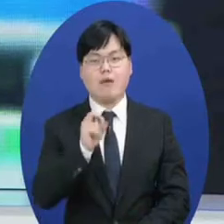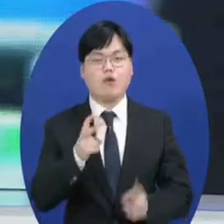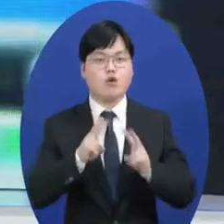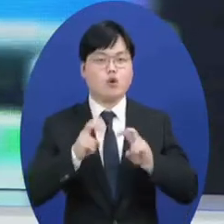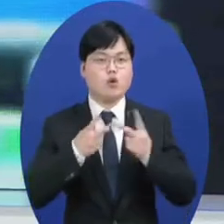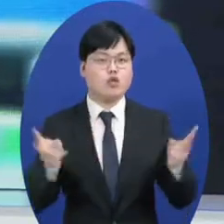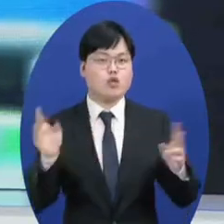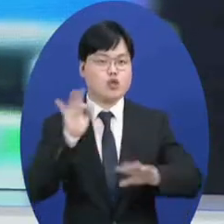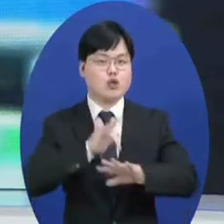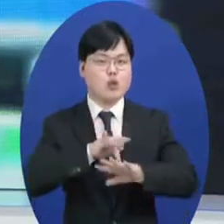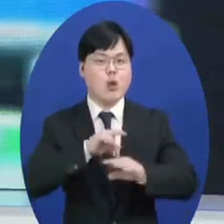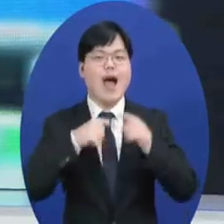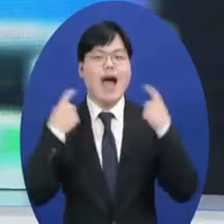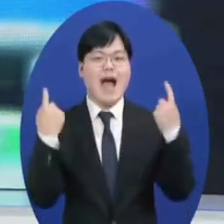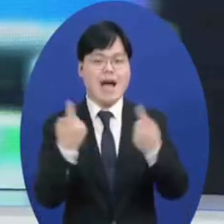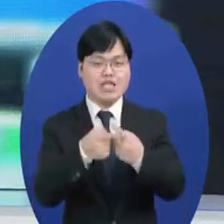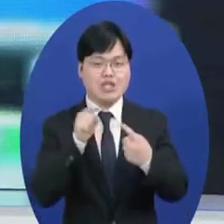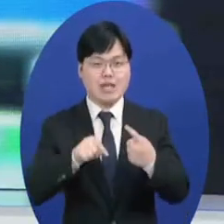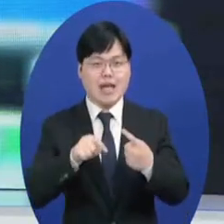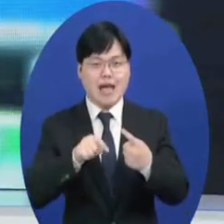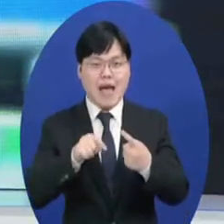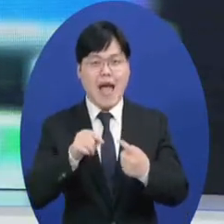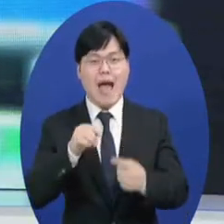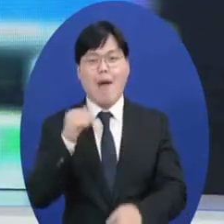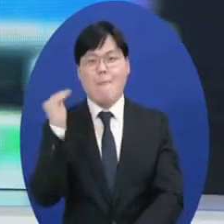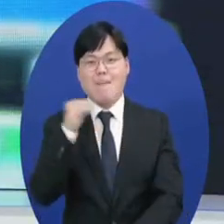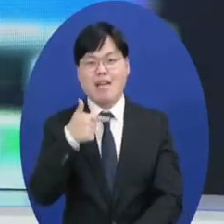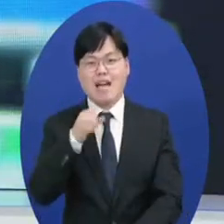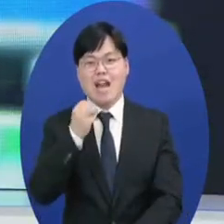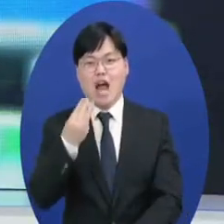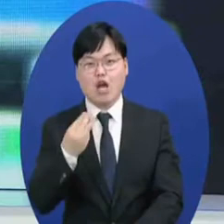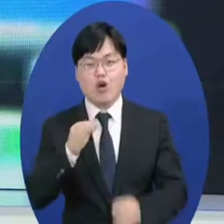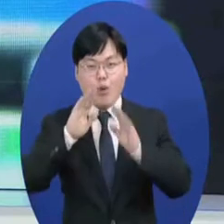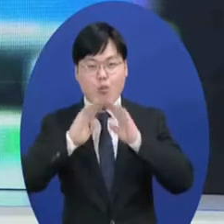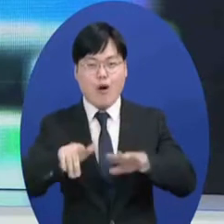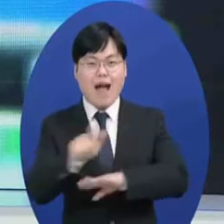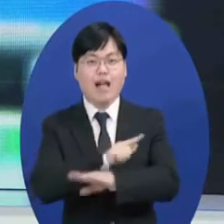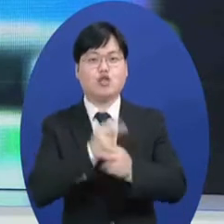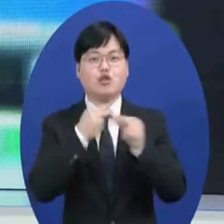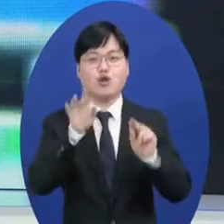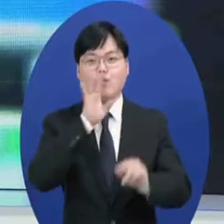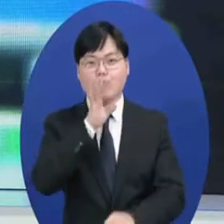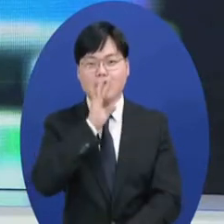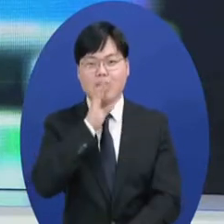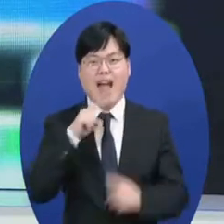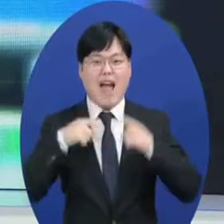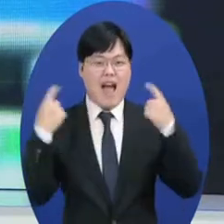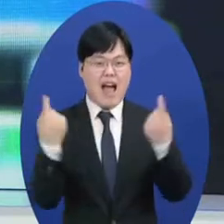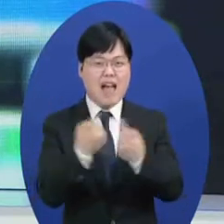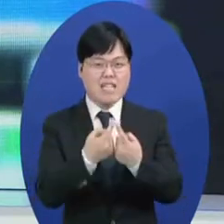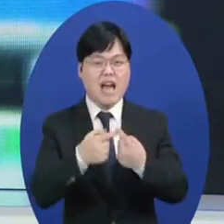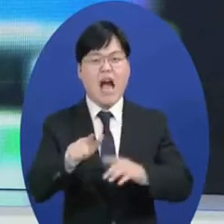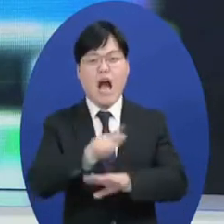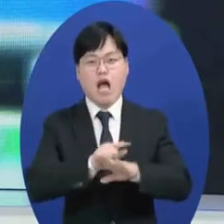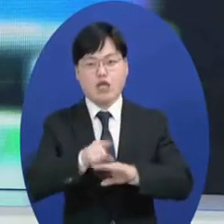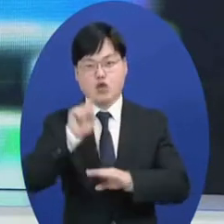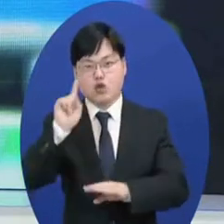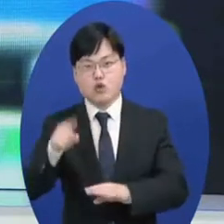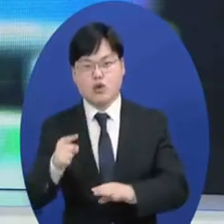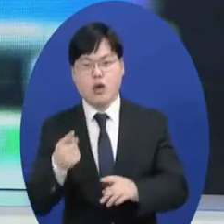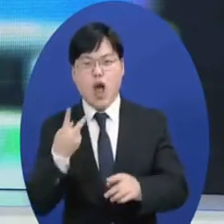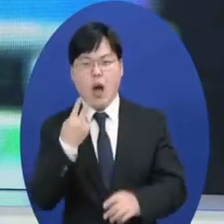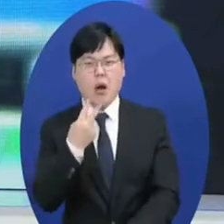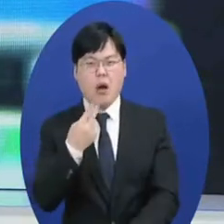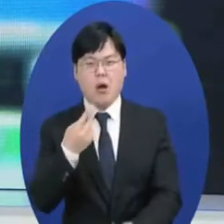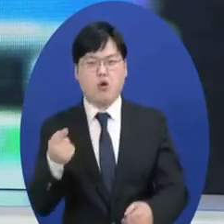Хавдар судлалын үндэсний төвийн хашаанд доторх автомашины гаражуудыг буулгаж газрыг нь чөлөөлөхөр боллоо. Төрийн байгууллагын хашаанд иргэдэд газрын зөвшөөрөл